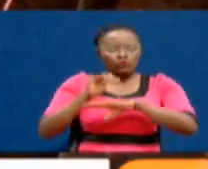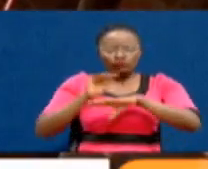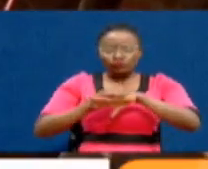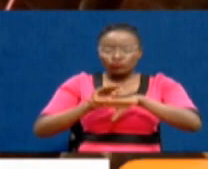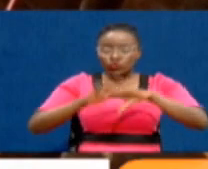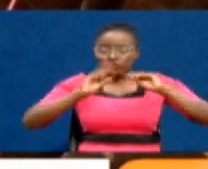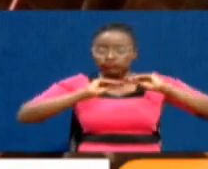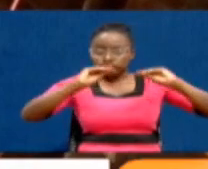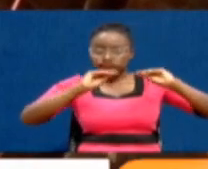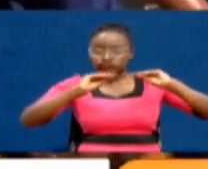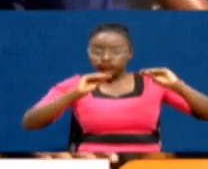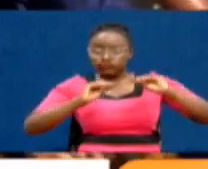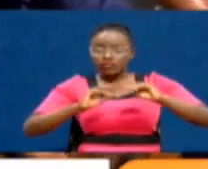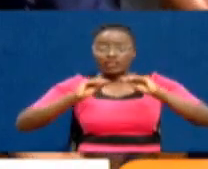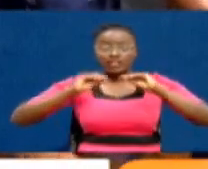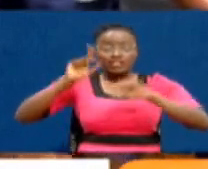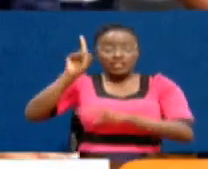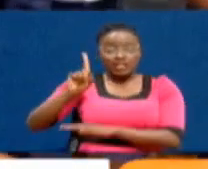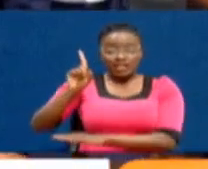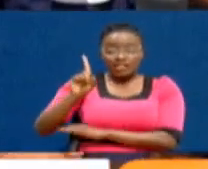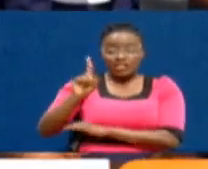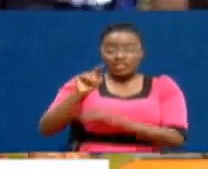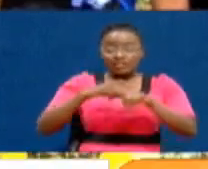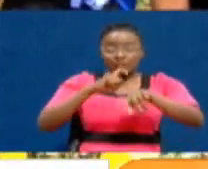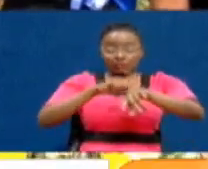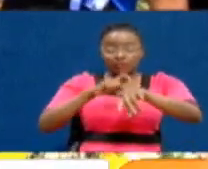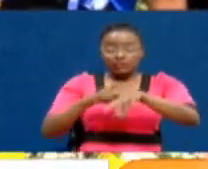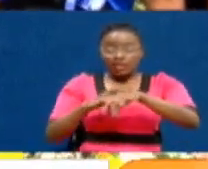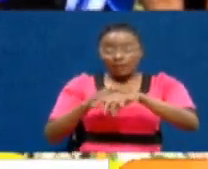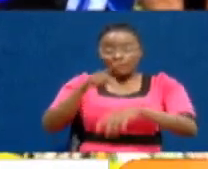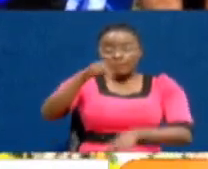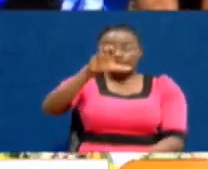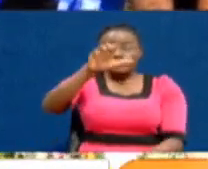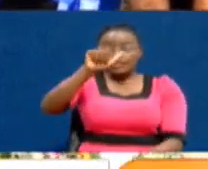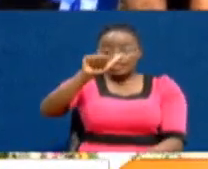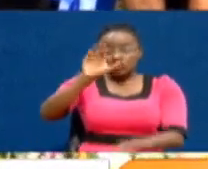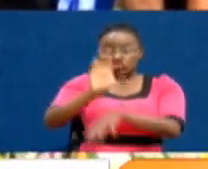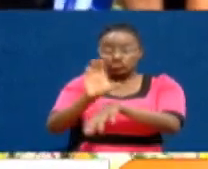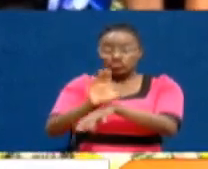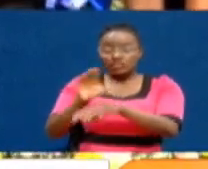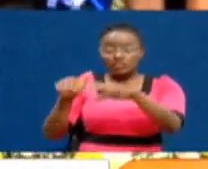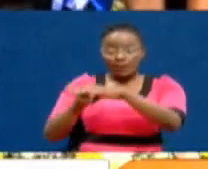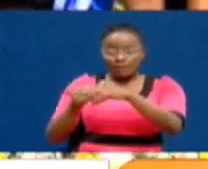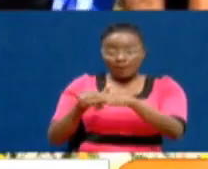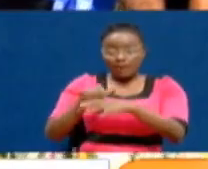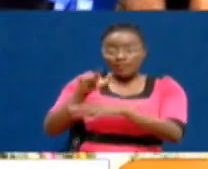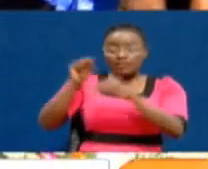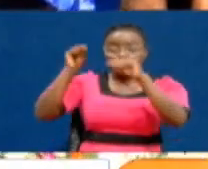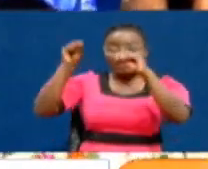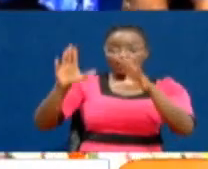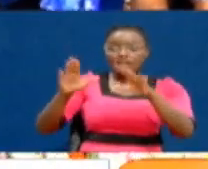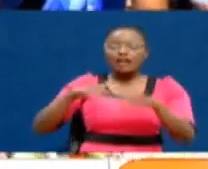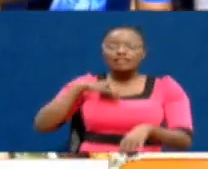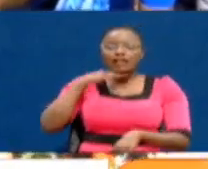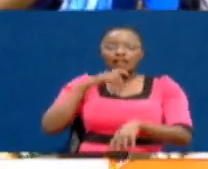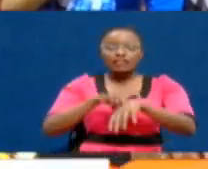jamii na mfuasi sugu wa dini wakati akishiriki katika kanisa la PCEA. Mwalimu Watetu amefariki akiwa na